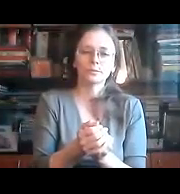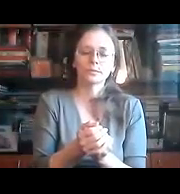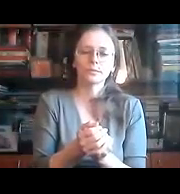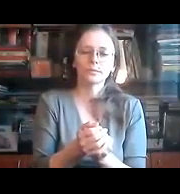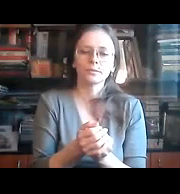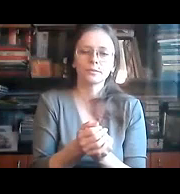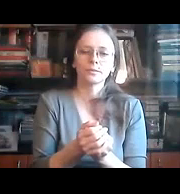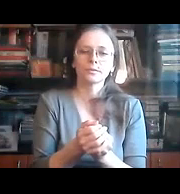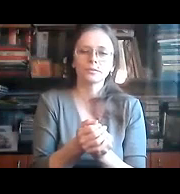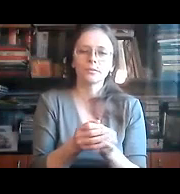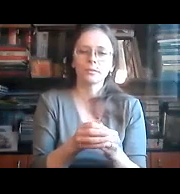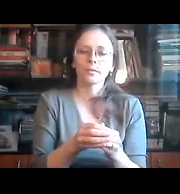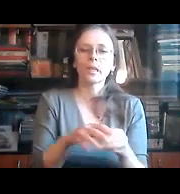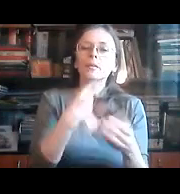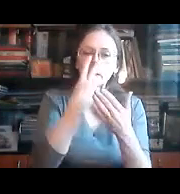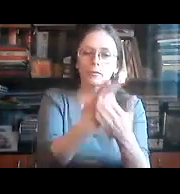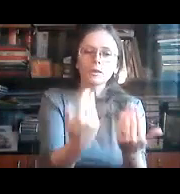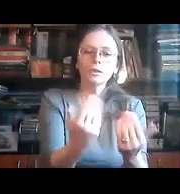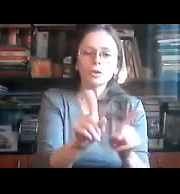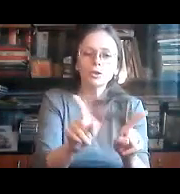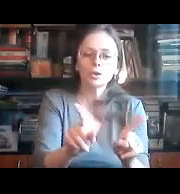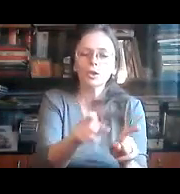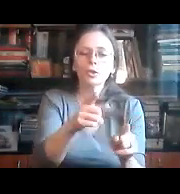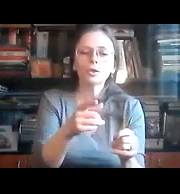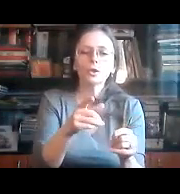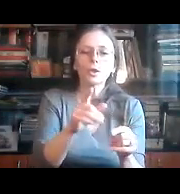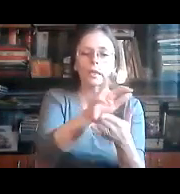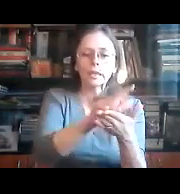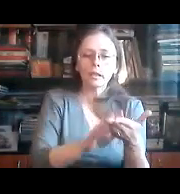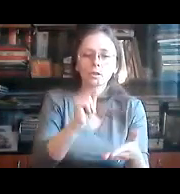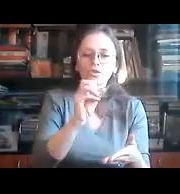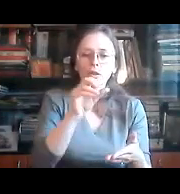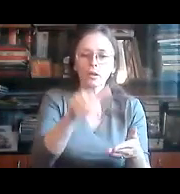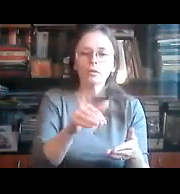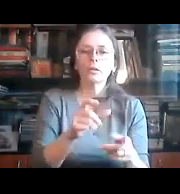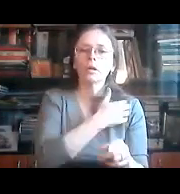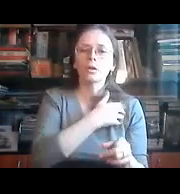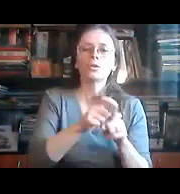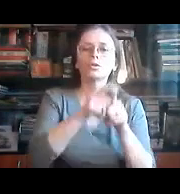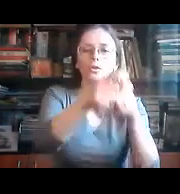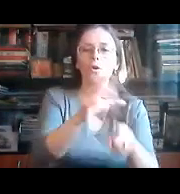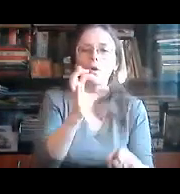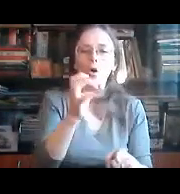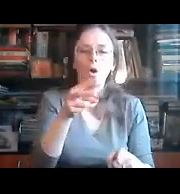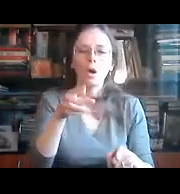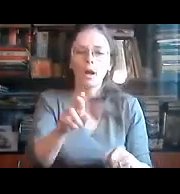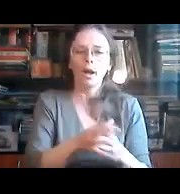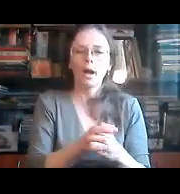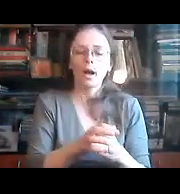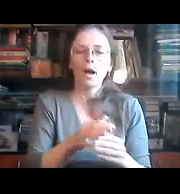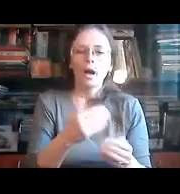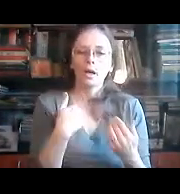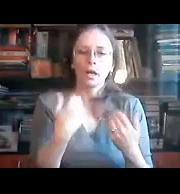чате перед тем, как, Оля, передать слово тебе. Я бы хотела напомнить, что нас переводит Эмма, и поэтому